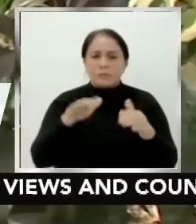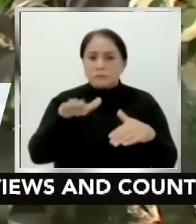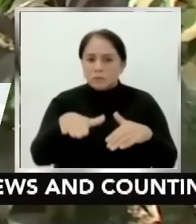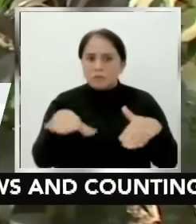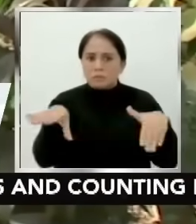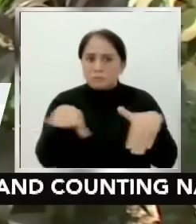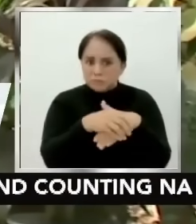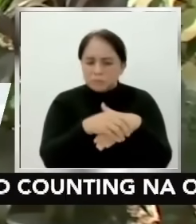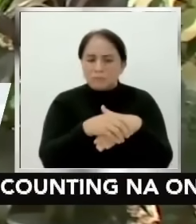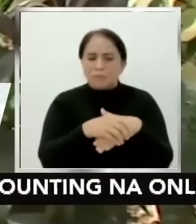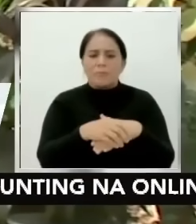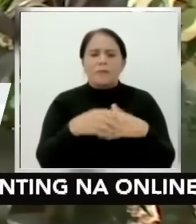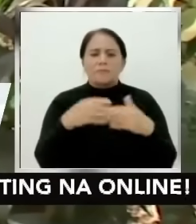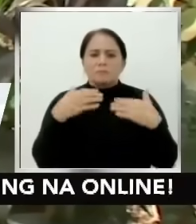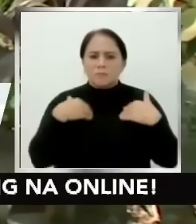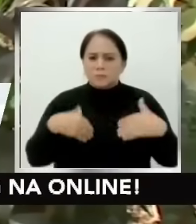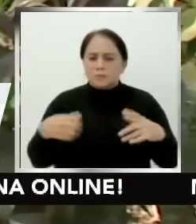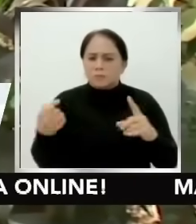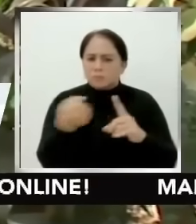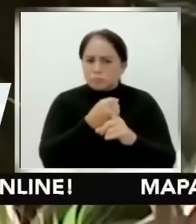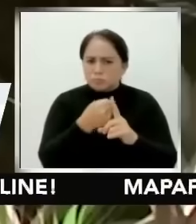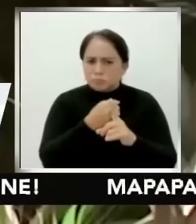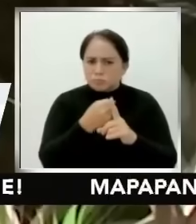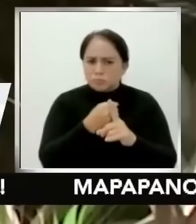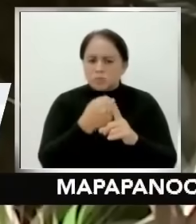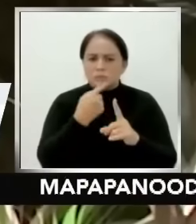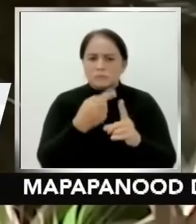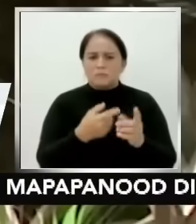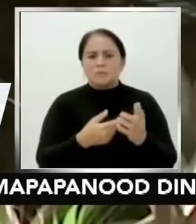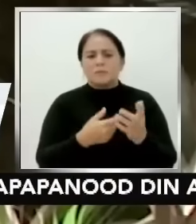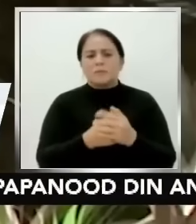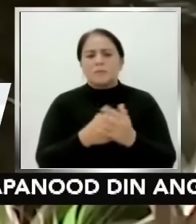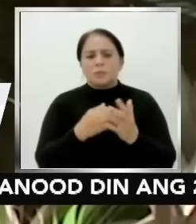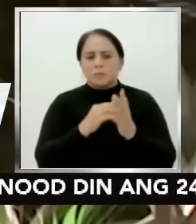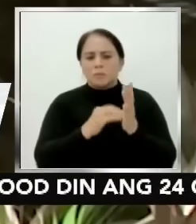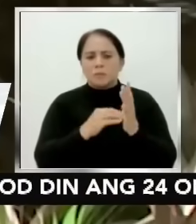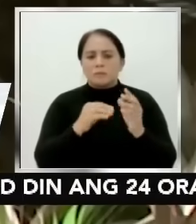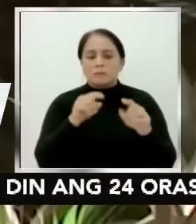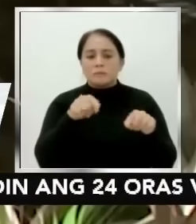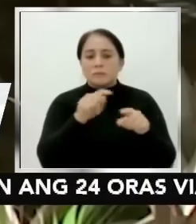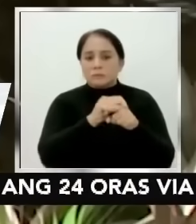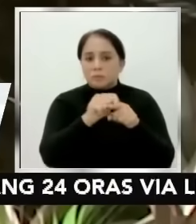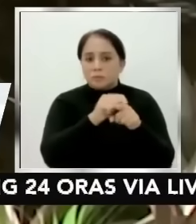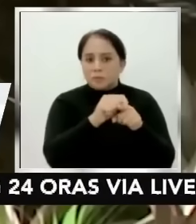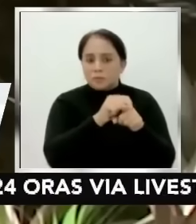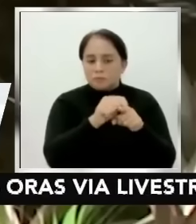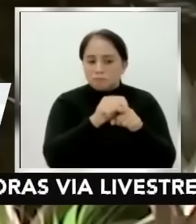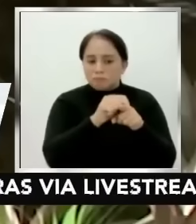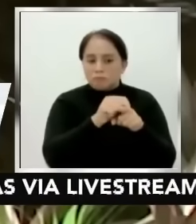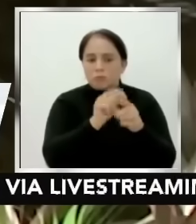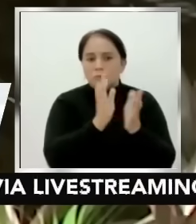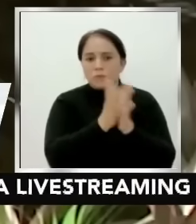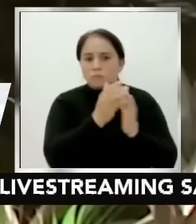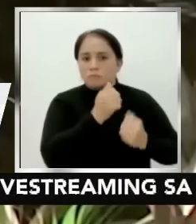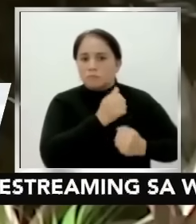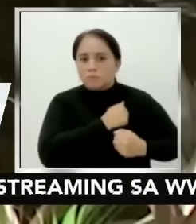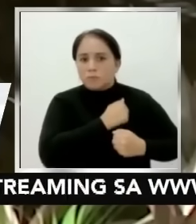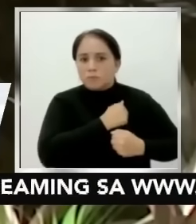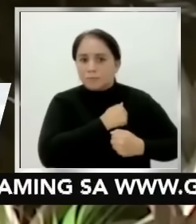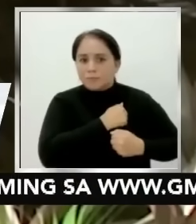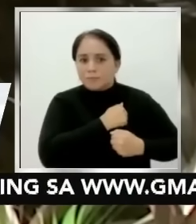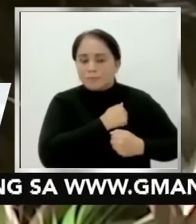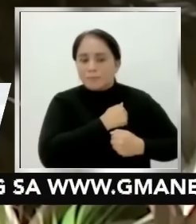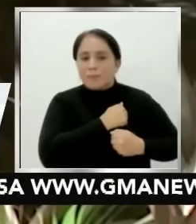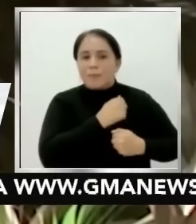physical abuses as well that were alleged in the complaint. No? Tinetrain daw sila na maging military agents of the